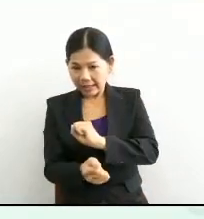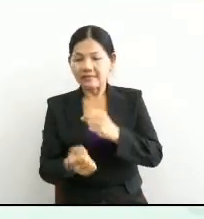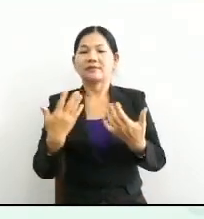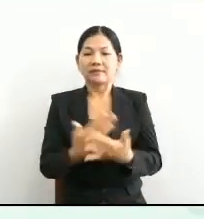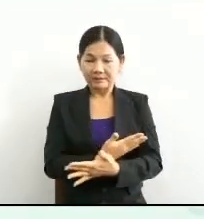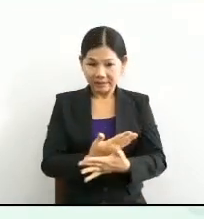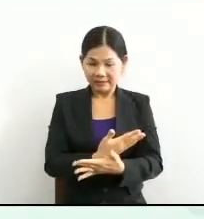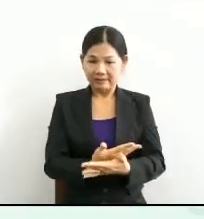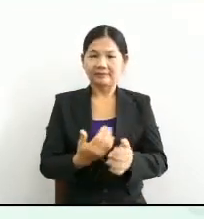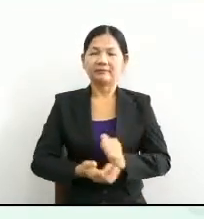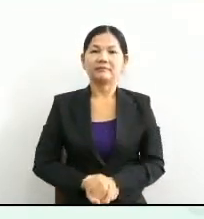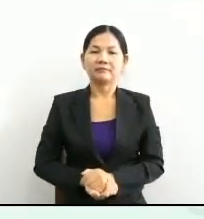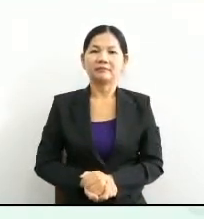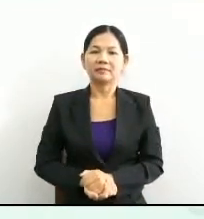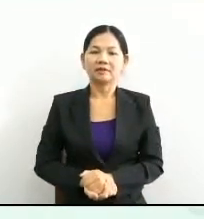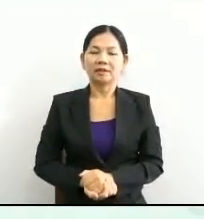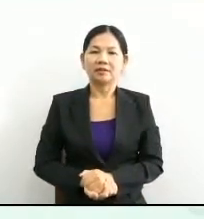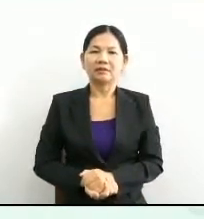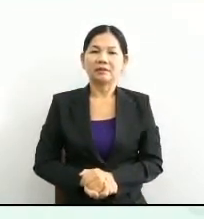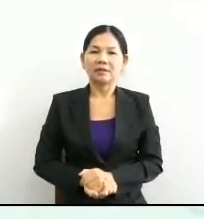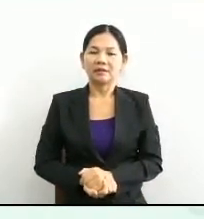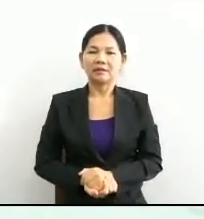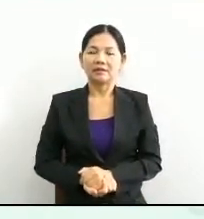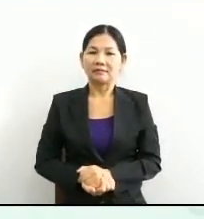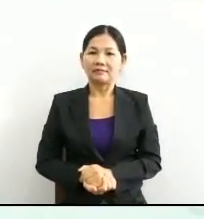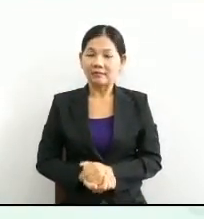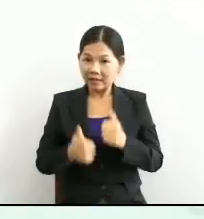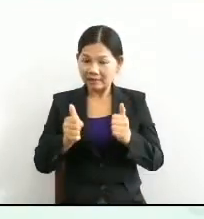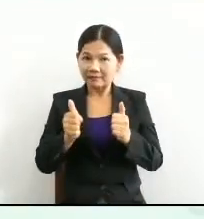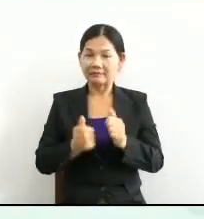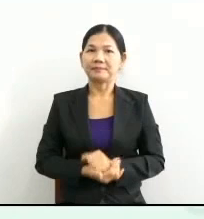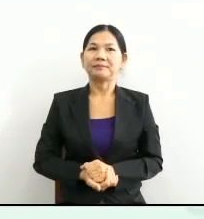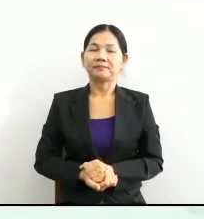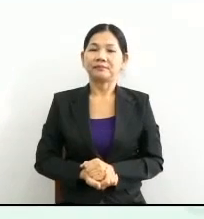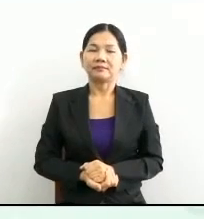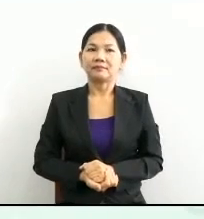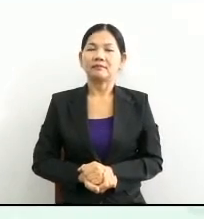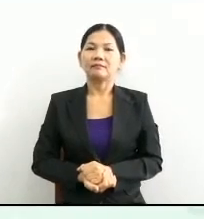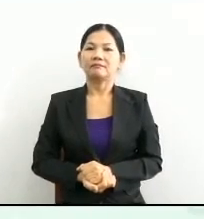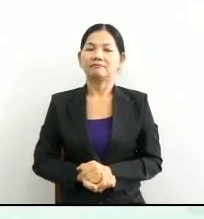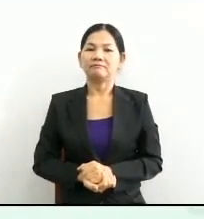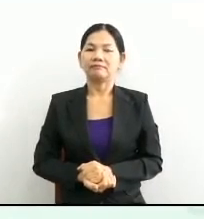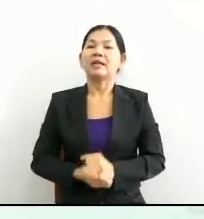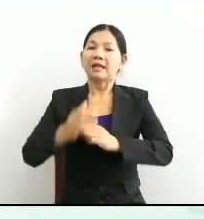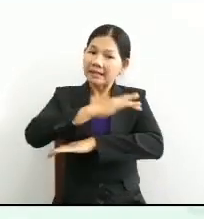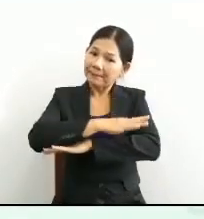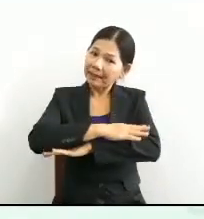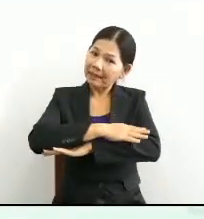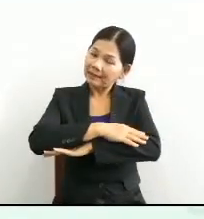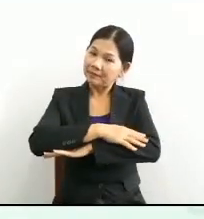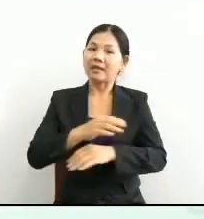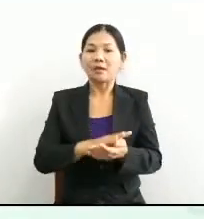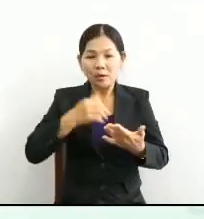tam tùm rung này trầm trời nào mũi từ lửa chẳng lọc nơi để nơi con nó xa nè con nè hai tầm phê tầm nề con